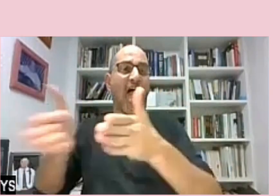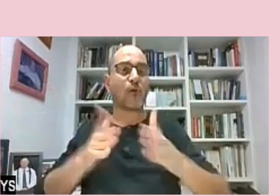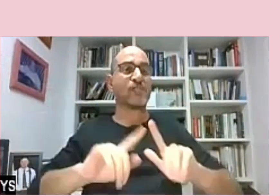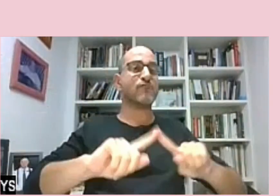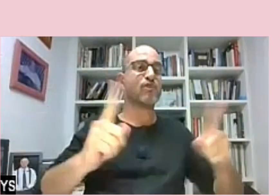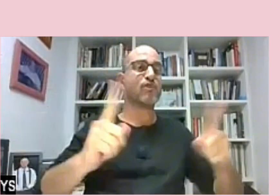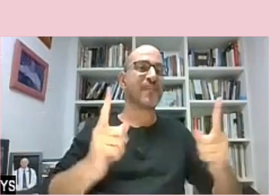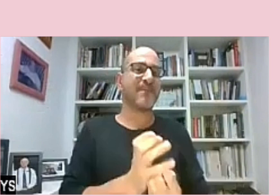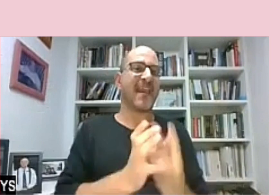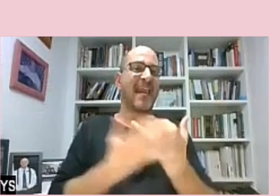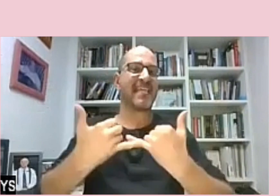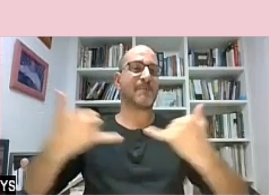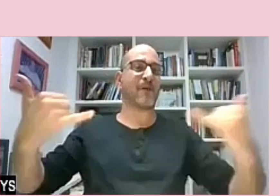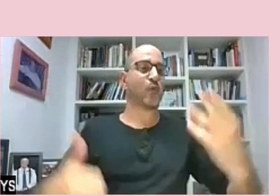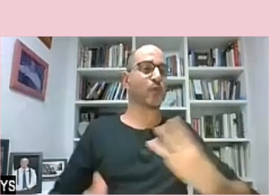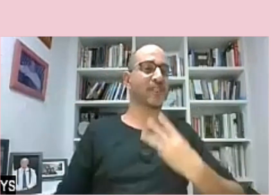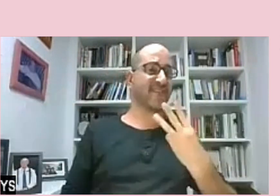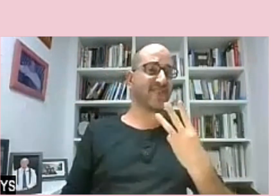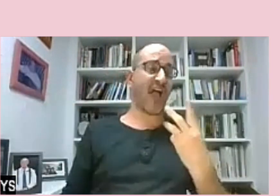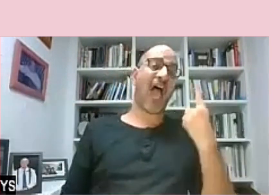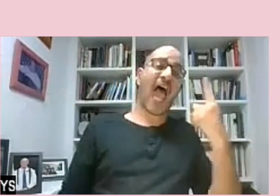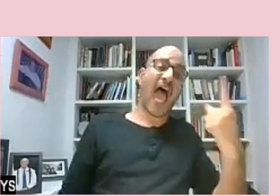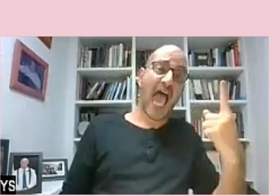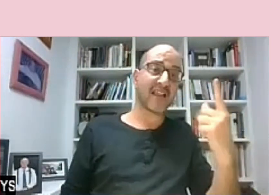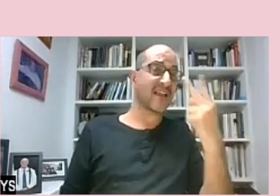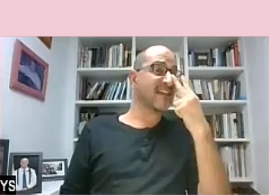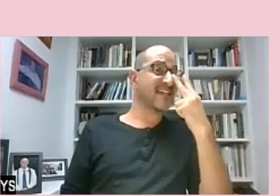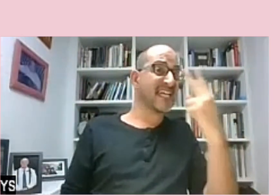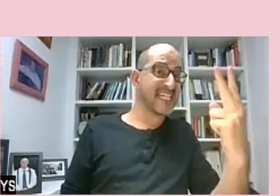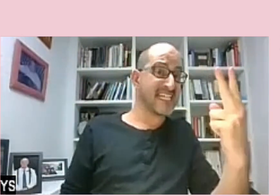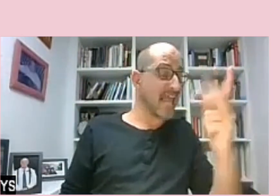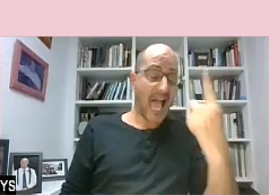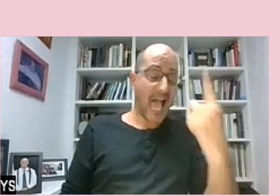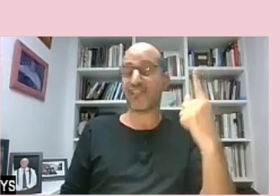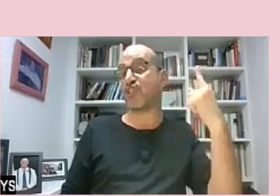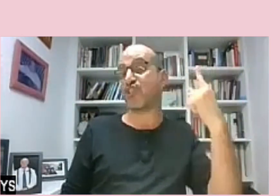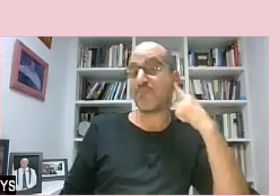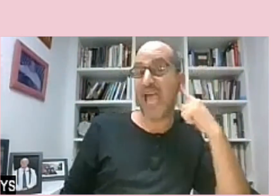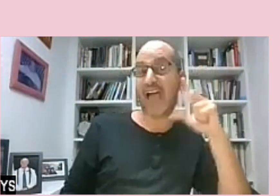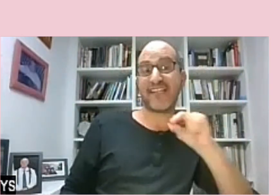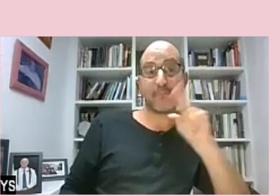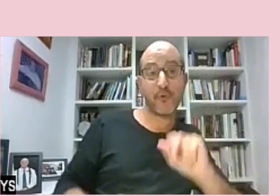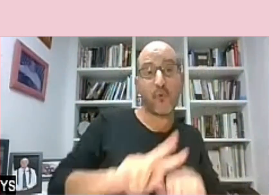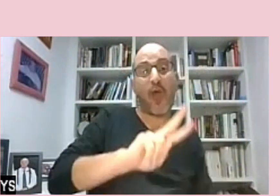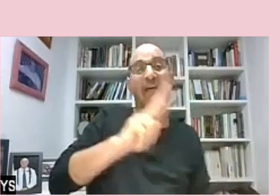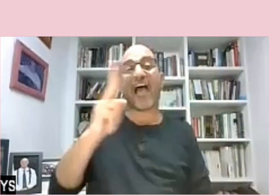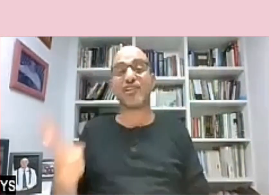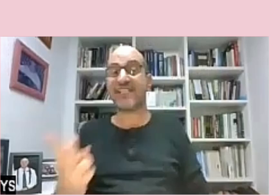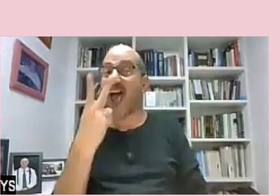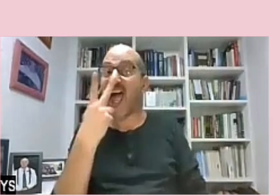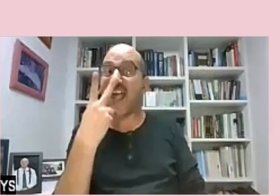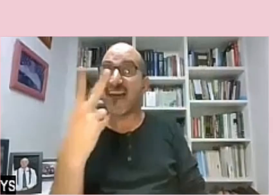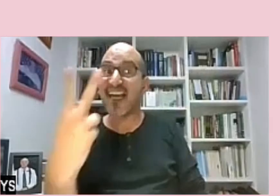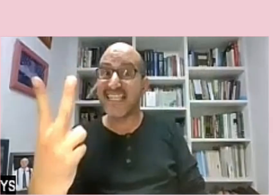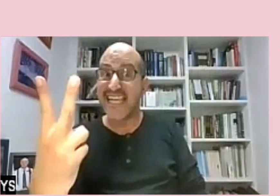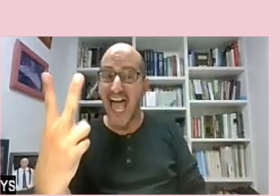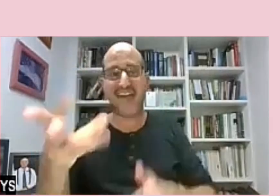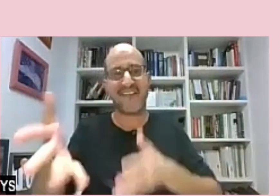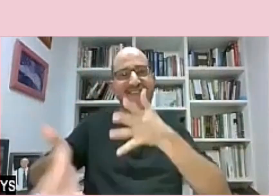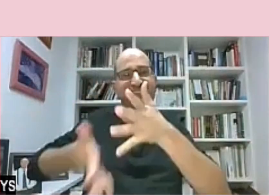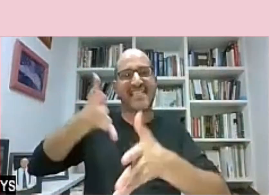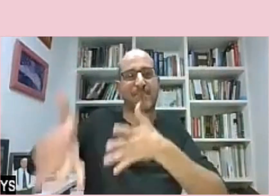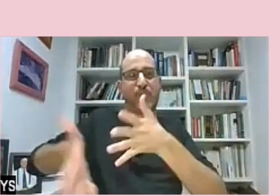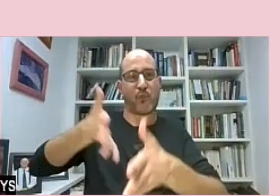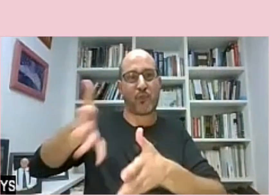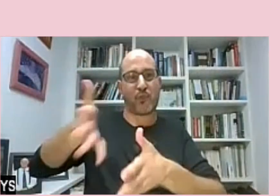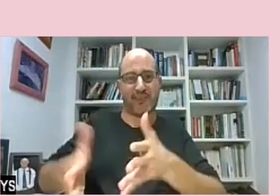אז בעצם יש את הערוצים השונים. לקיים, לפתח את השפה. השפה, הדרך אחת זה שמיעה ודיבור, והדרך השנייה